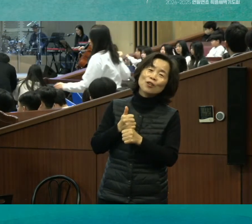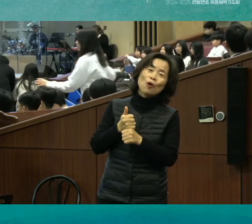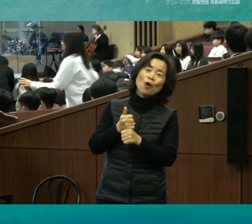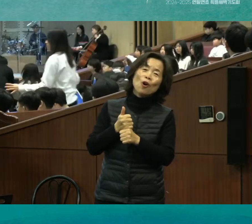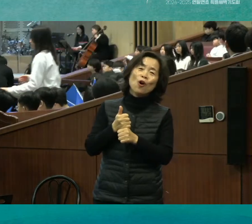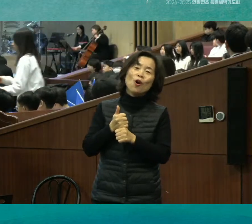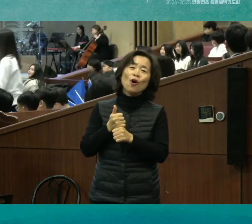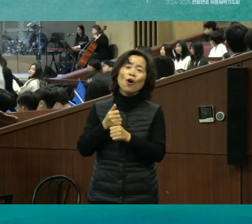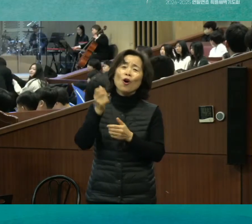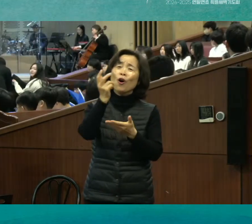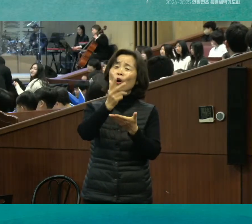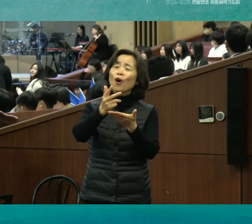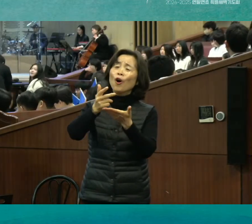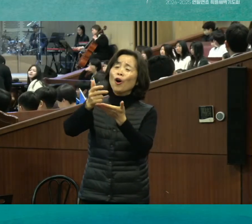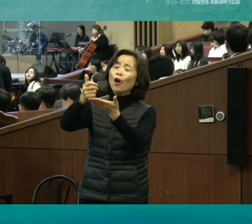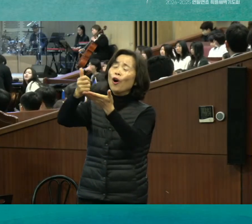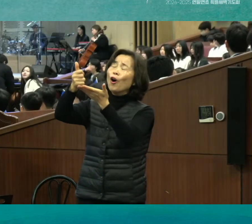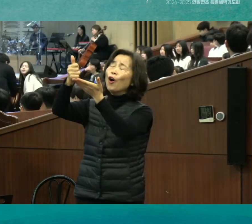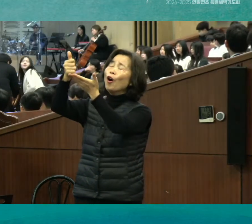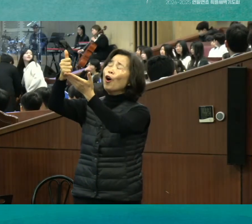붙드시고